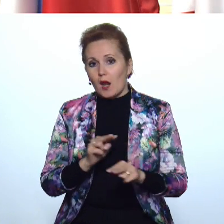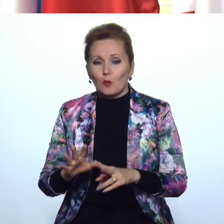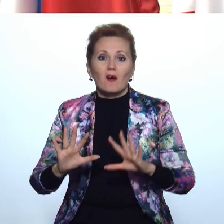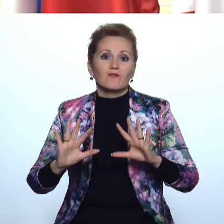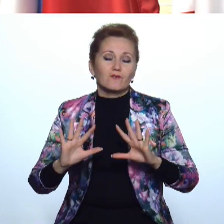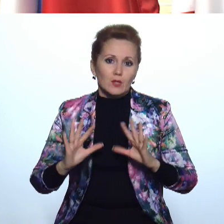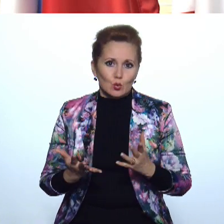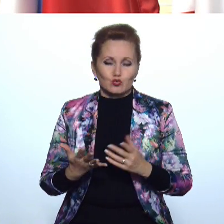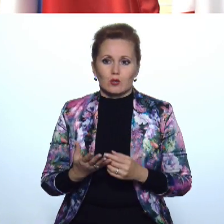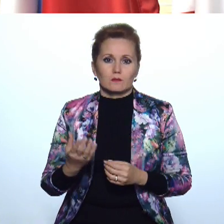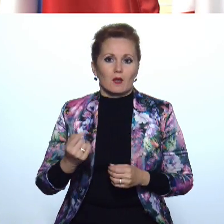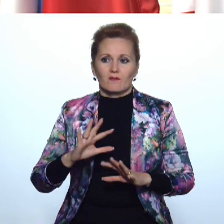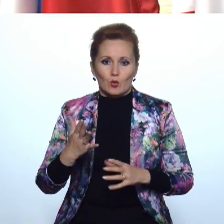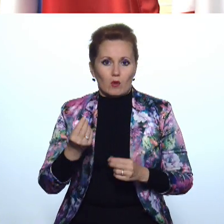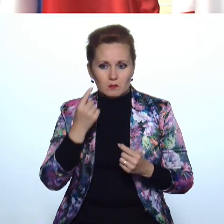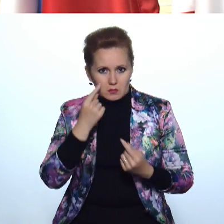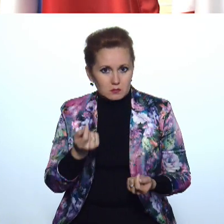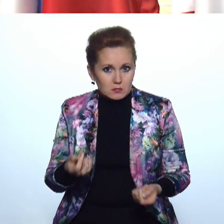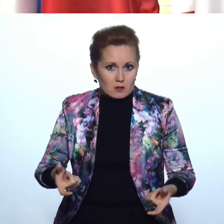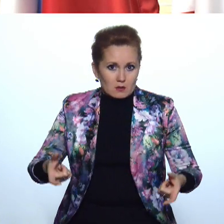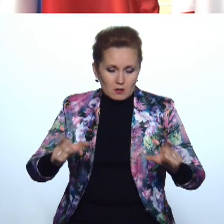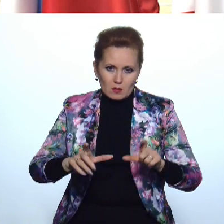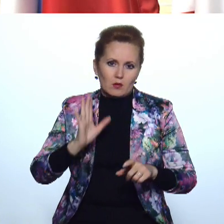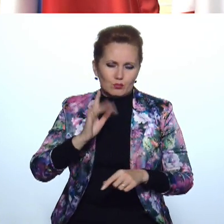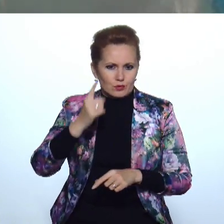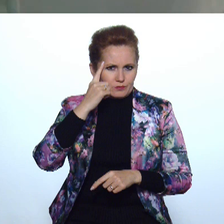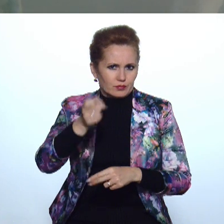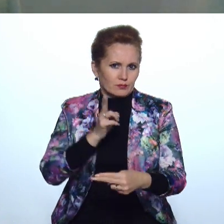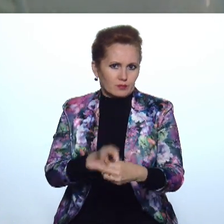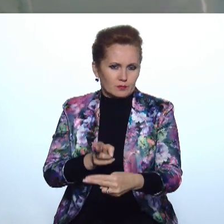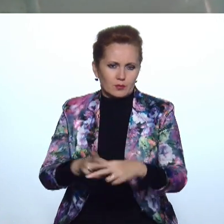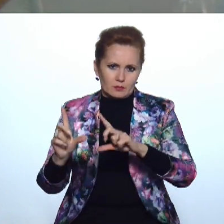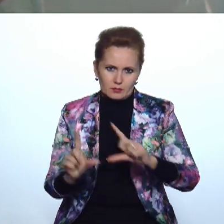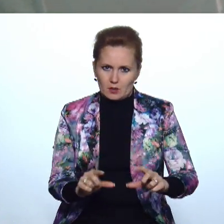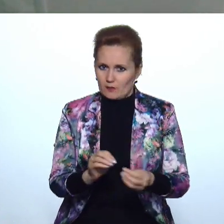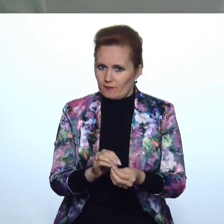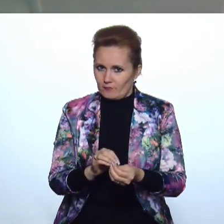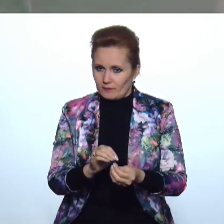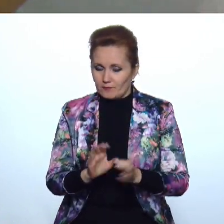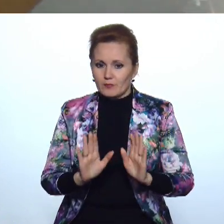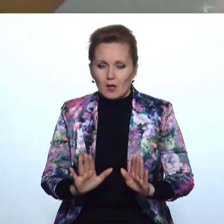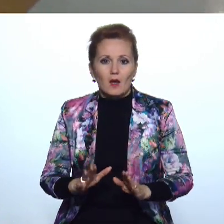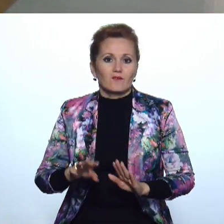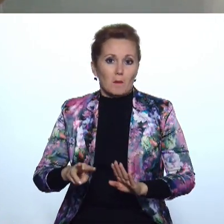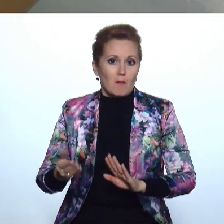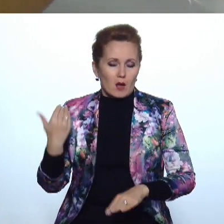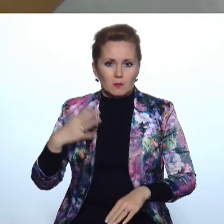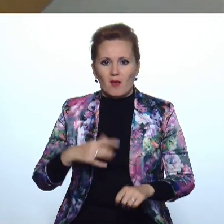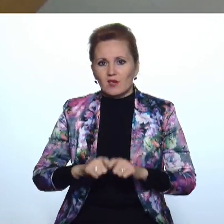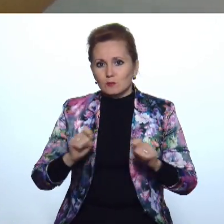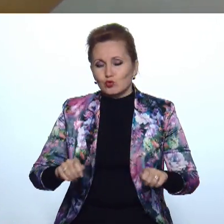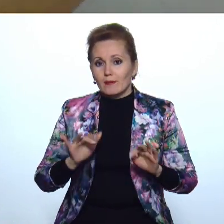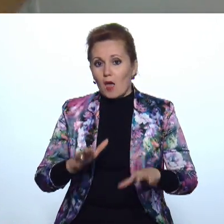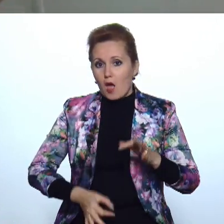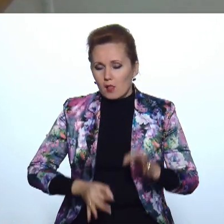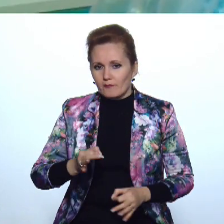случае экономического необоснованного изменения цен, безусловно, будем реагировать. Напомню, в марте было возбуждено дело в